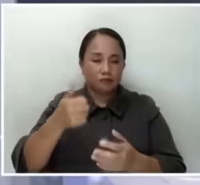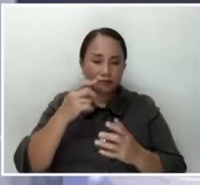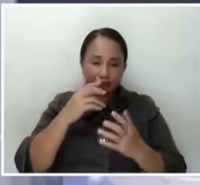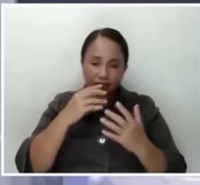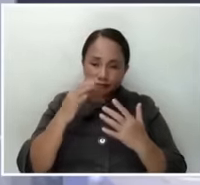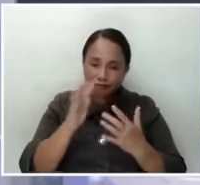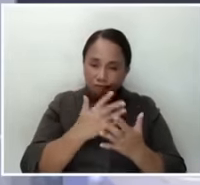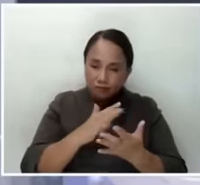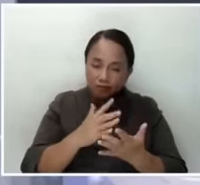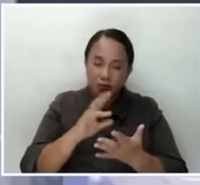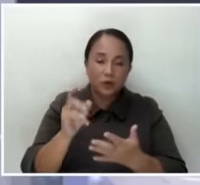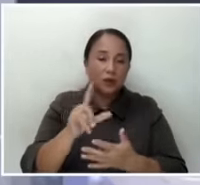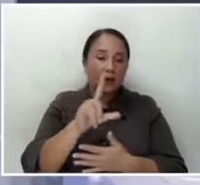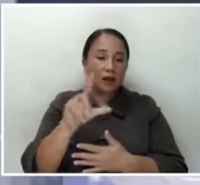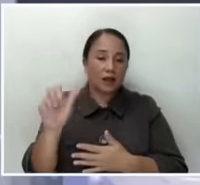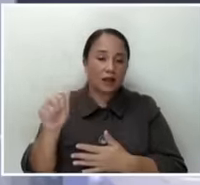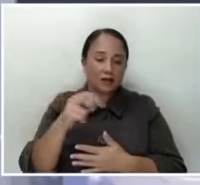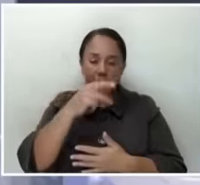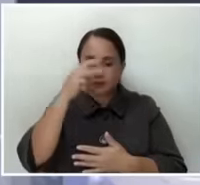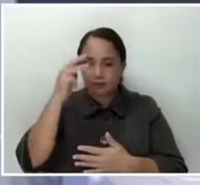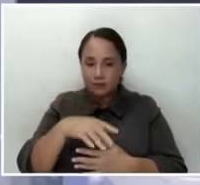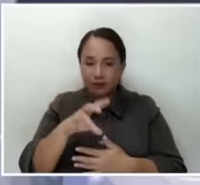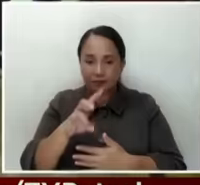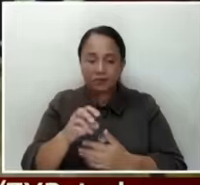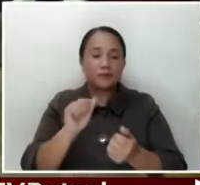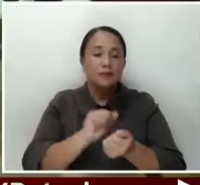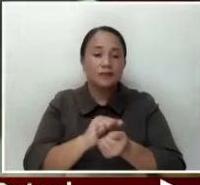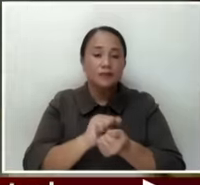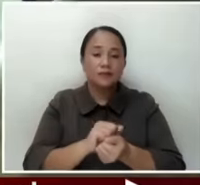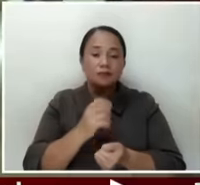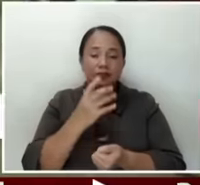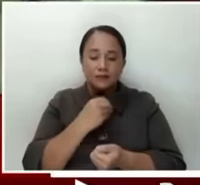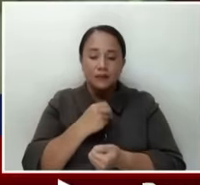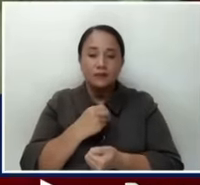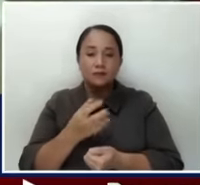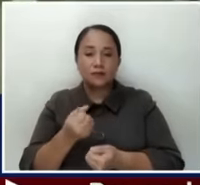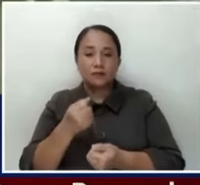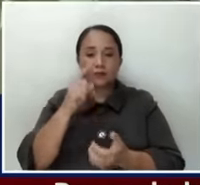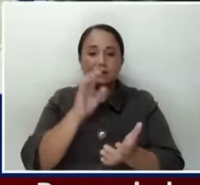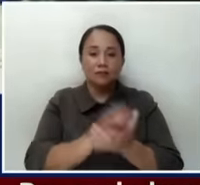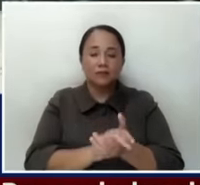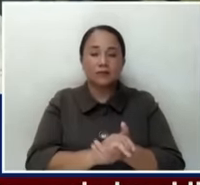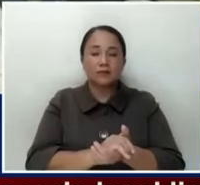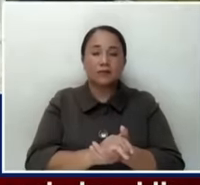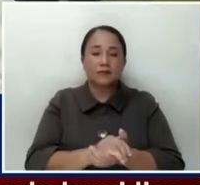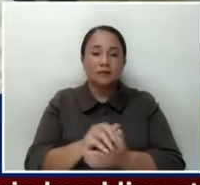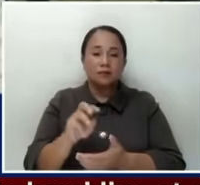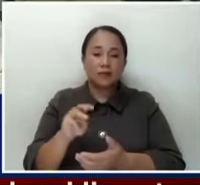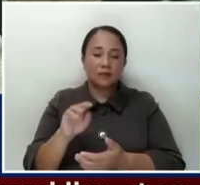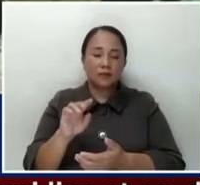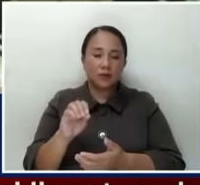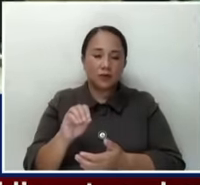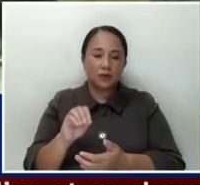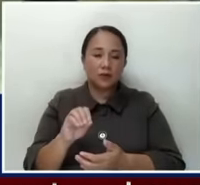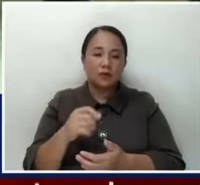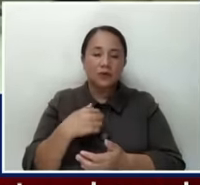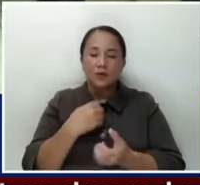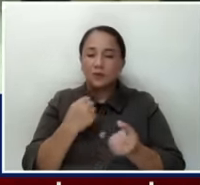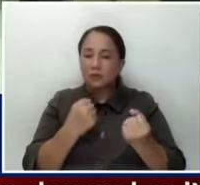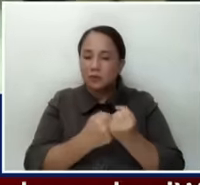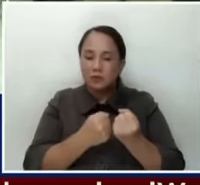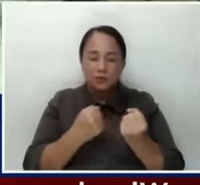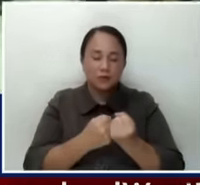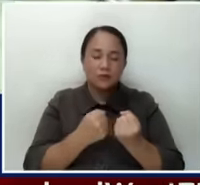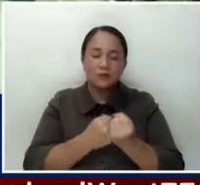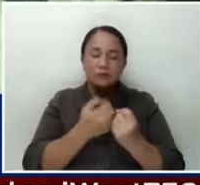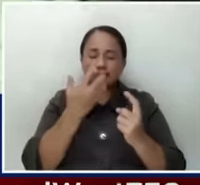Angeles, California nitong March 7. Kasamang dumating ni Sarah ang kanyang mister na si Mateo Gudicelli na all out din ang naging suporta